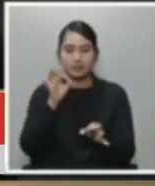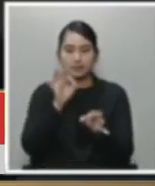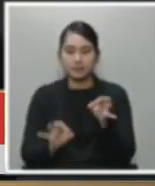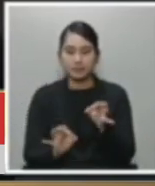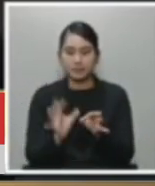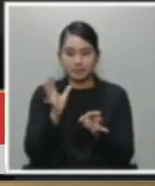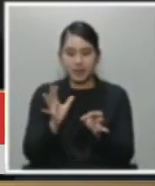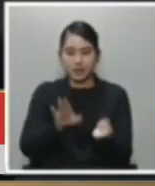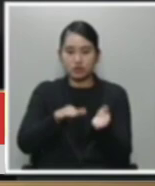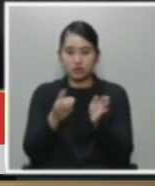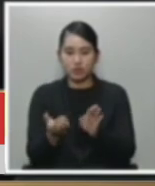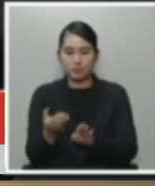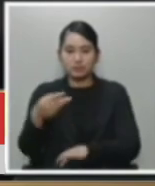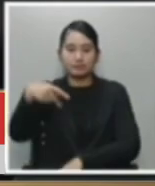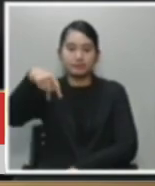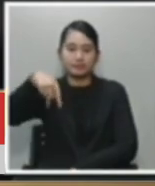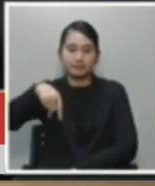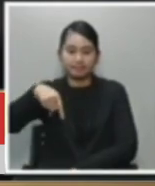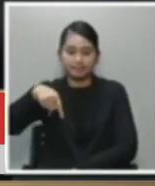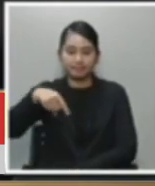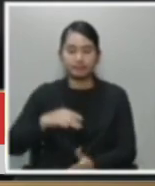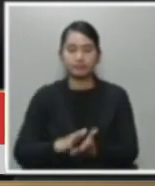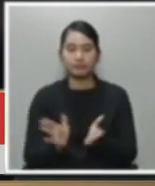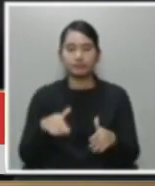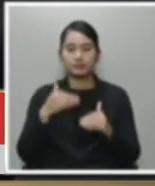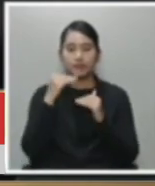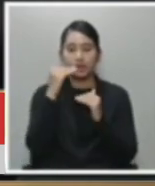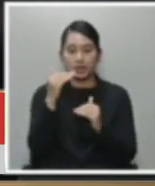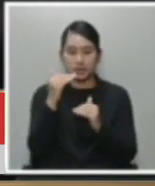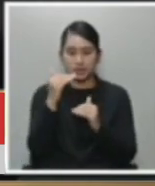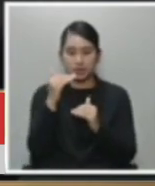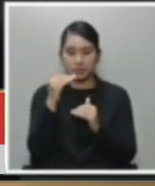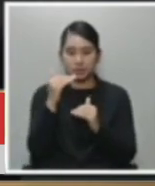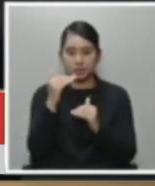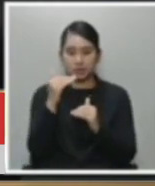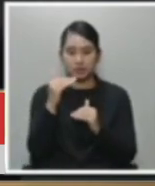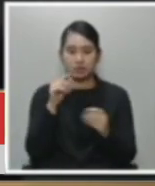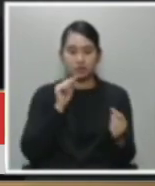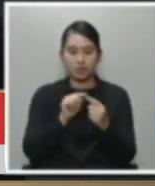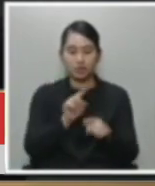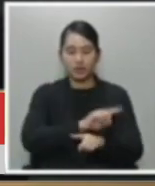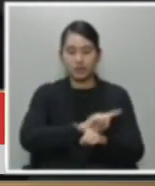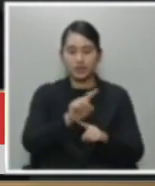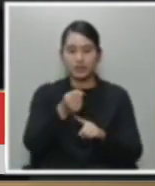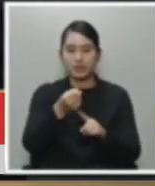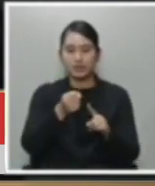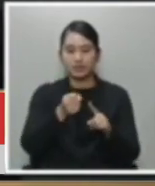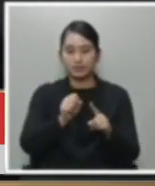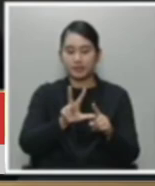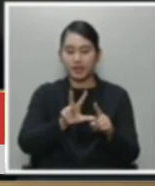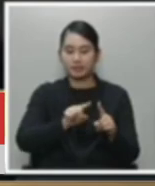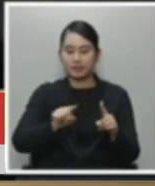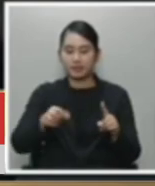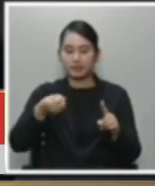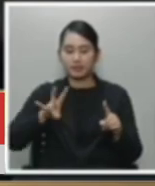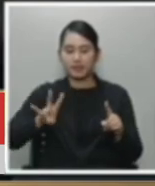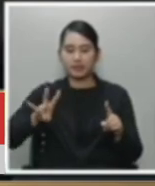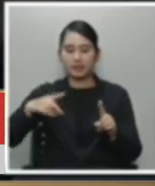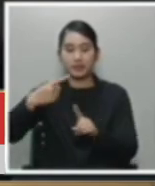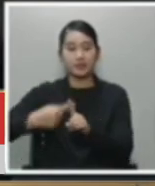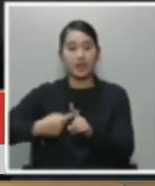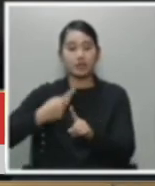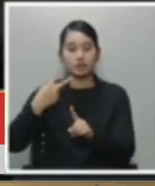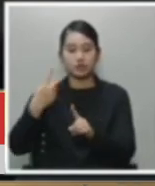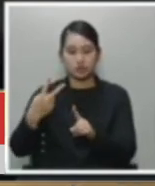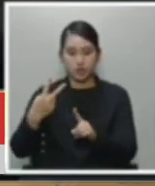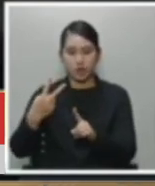ศษซึ่งจะมีกำหนดประกอบพิธีพระราชทานเพลิงศพระหว่างวันที่13ถึงวันที่17กุมภาพันธ์ตาม